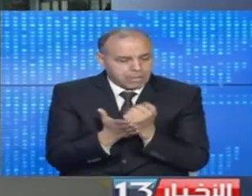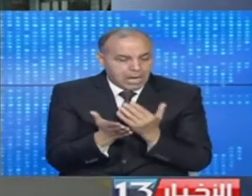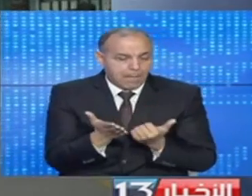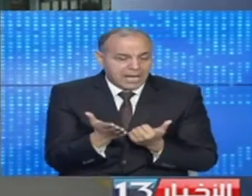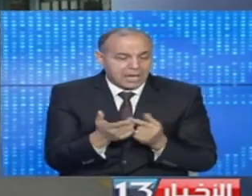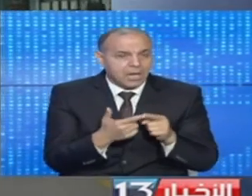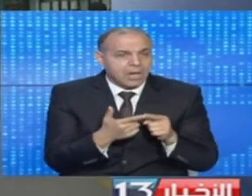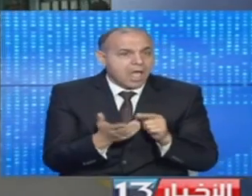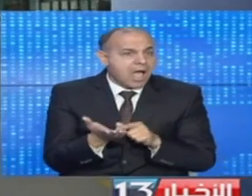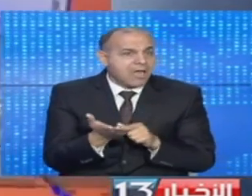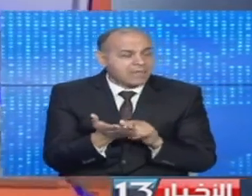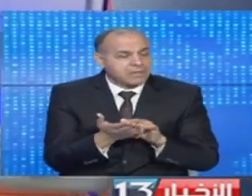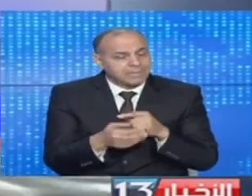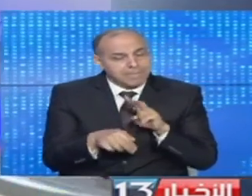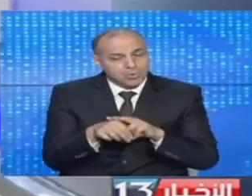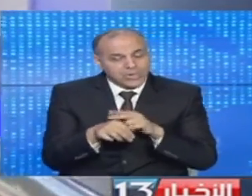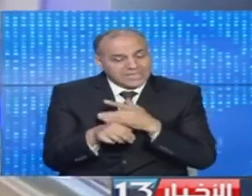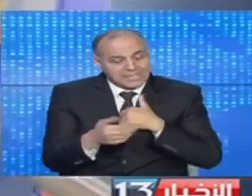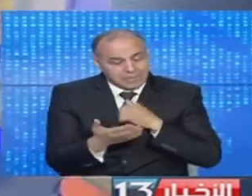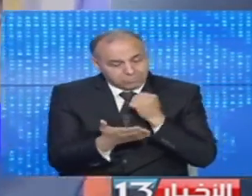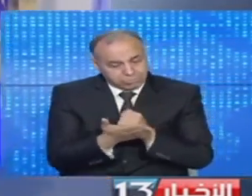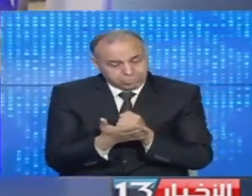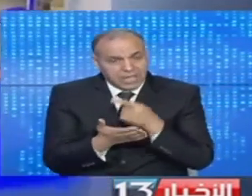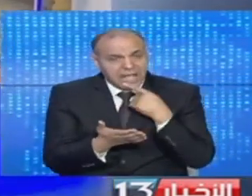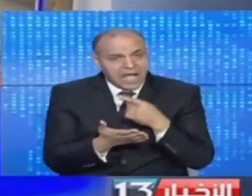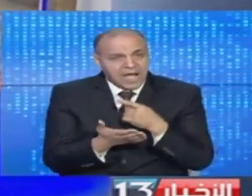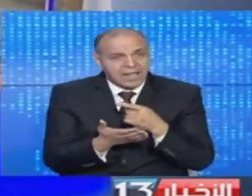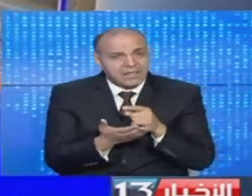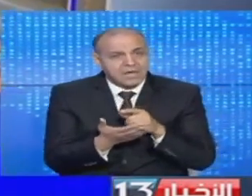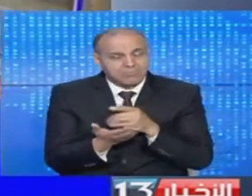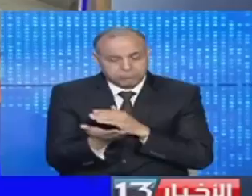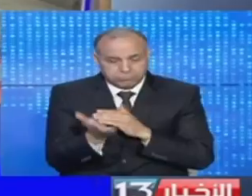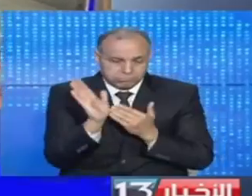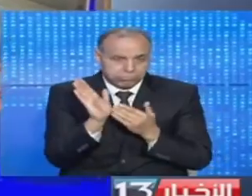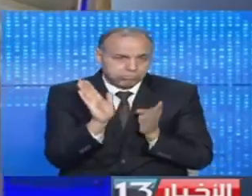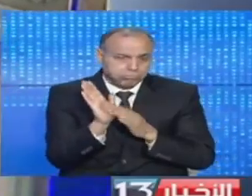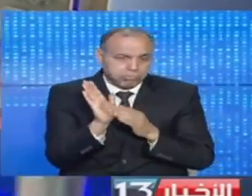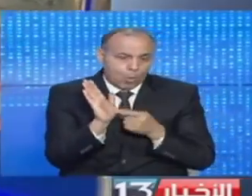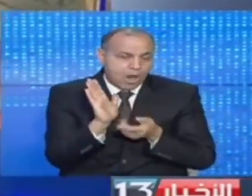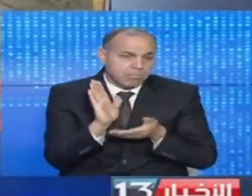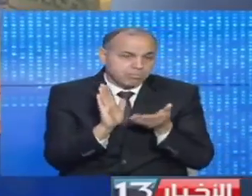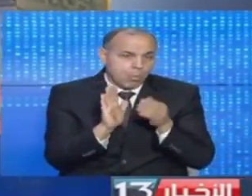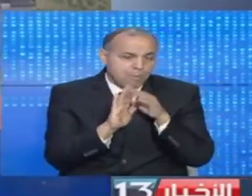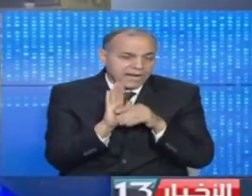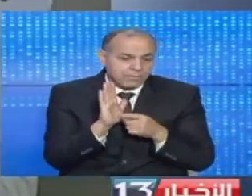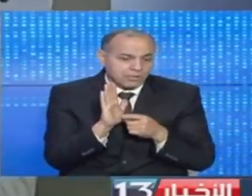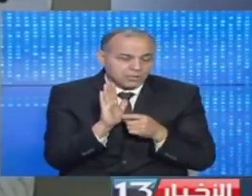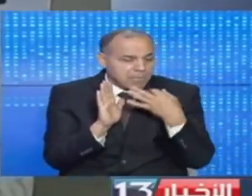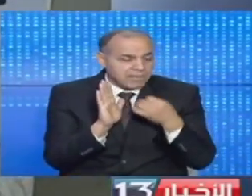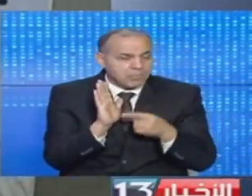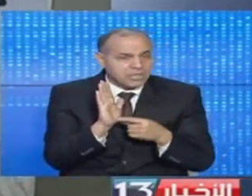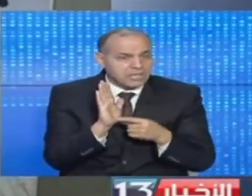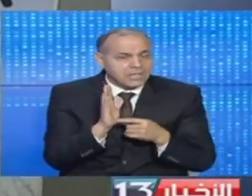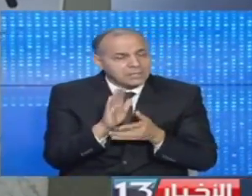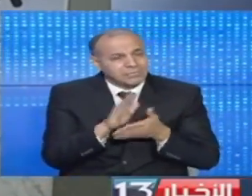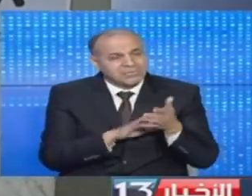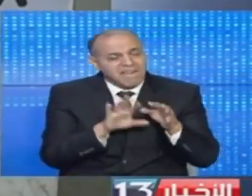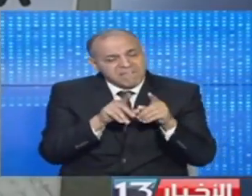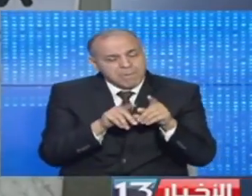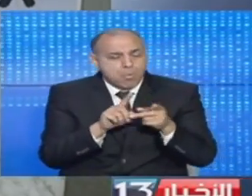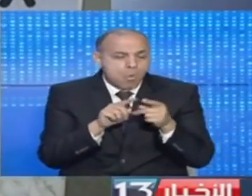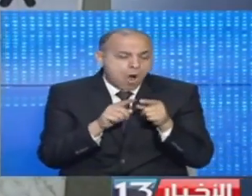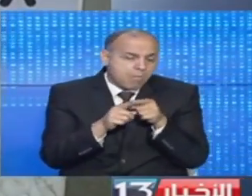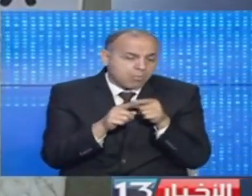في الغارات لدى السلطات الصحيه على ان يتم تقديم المبررات اللازمه والبرنامج المحدد جرائمهم